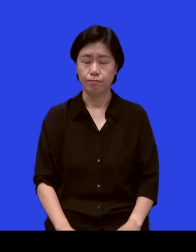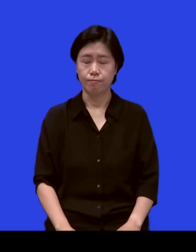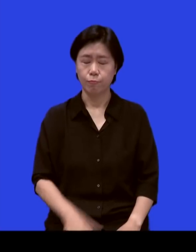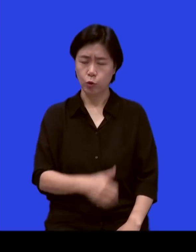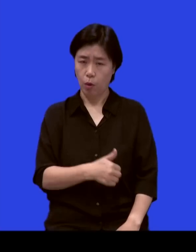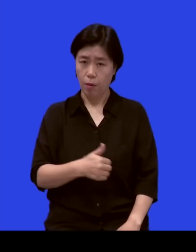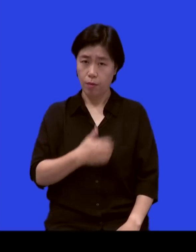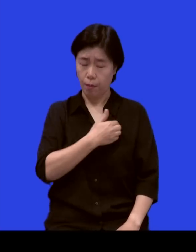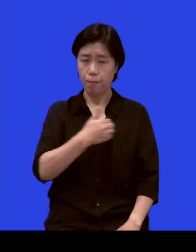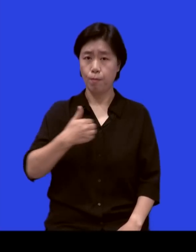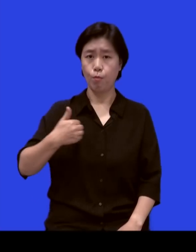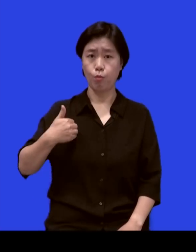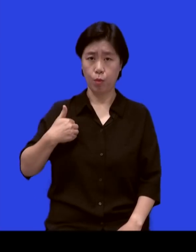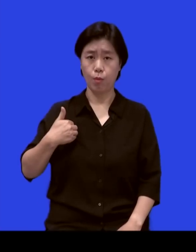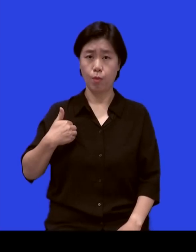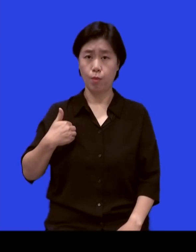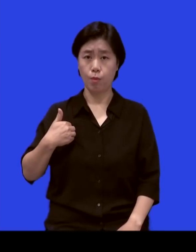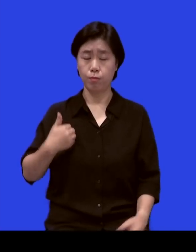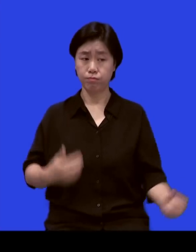담대하게